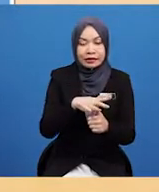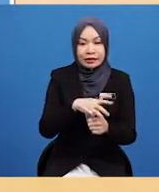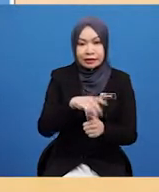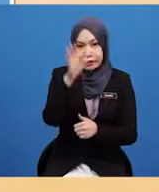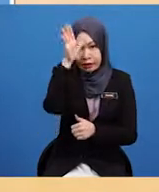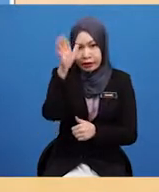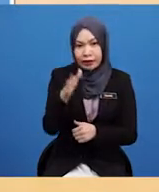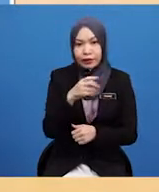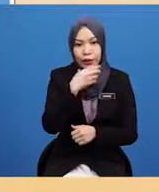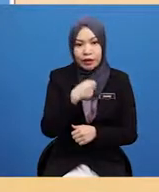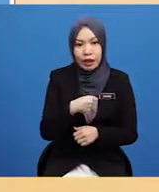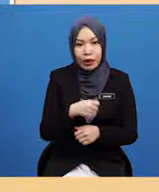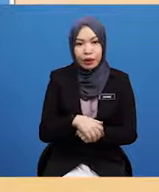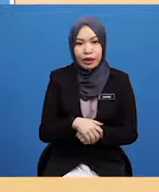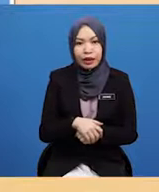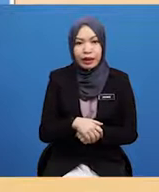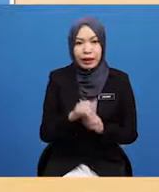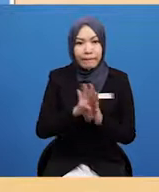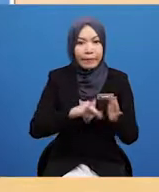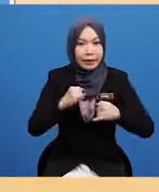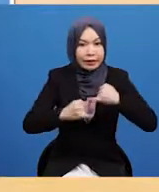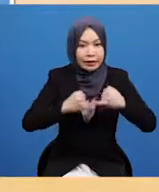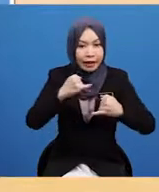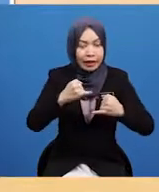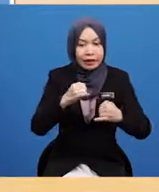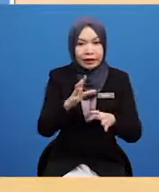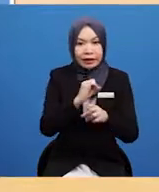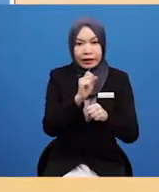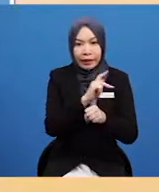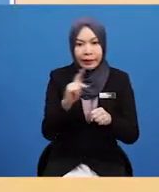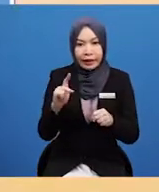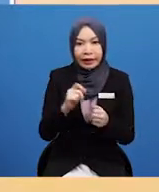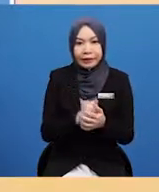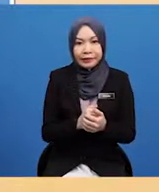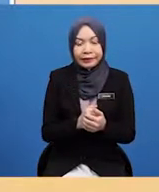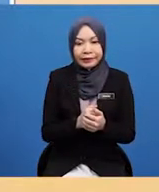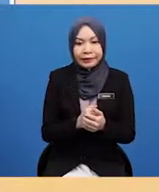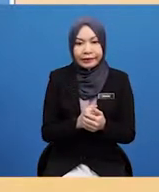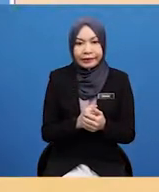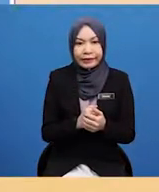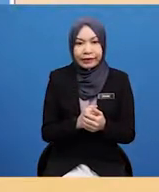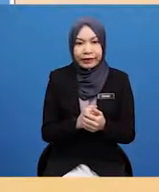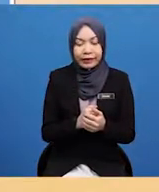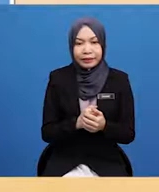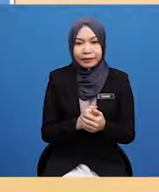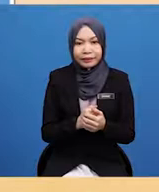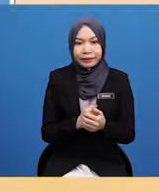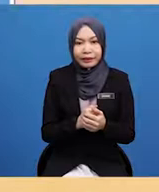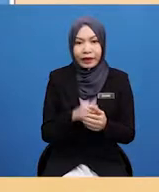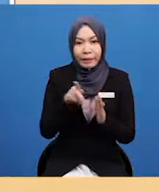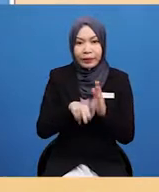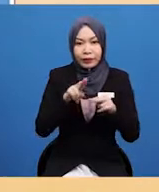menggerakkan penentangan tempatan terhadap British yang melibatkan penduduk Pasir Putih.